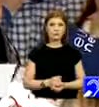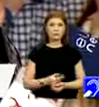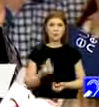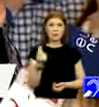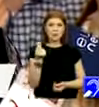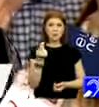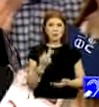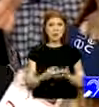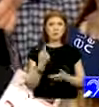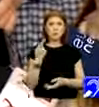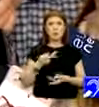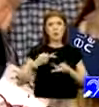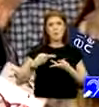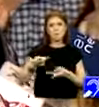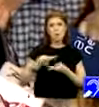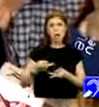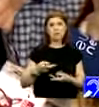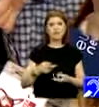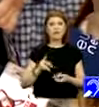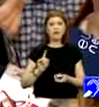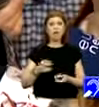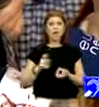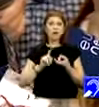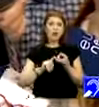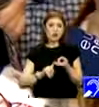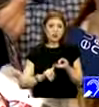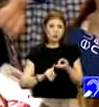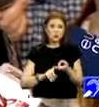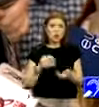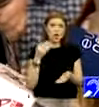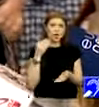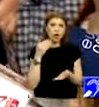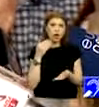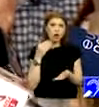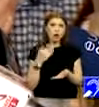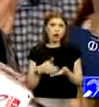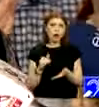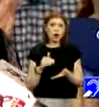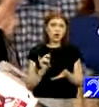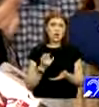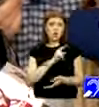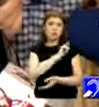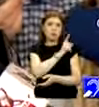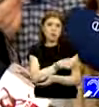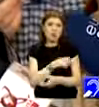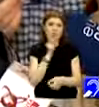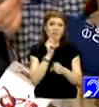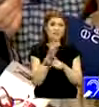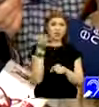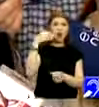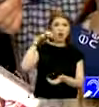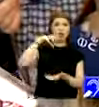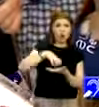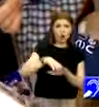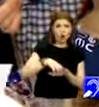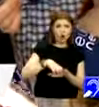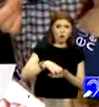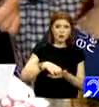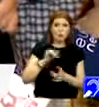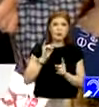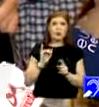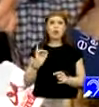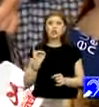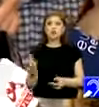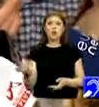Prețul unei mărfi ține cont de cost, de posibilitatea de o vinde în altă parte. Nu o să ne dea nimeni, dacă cineva poate să